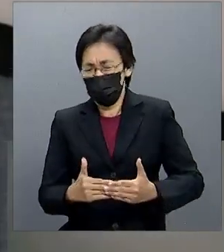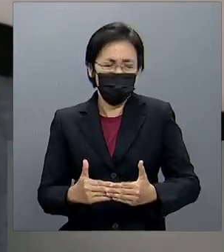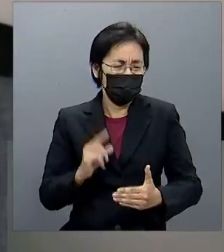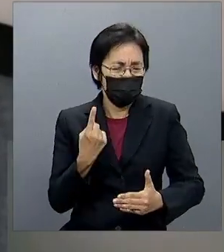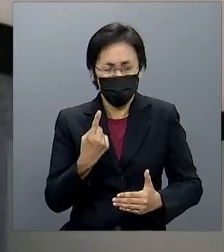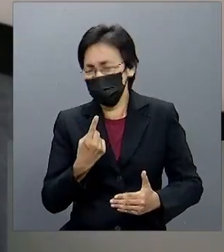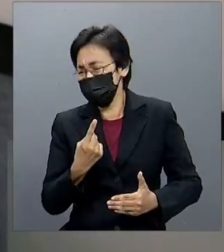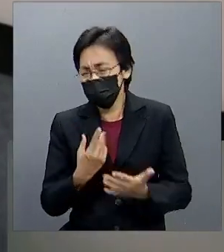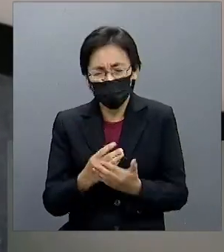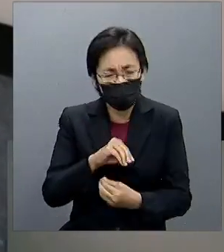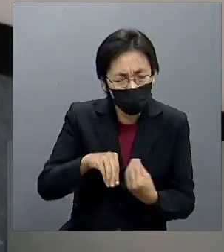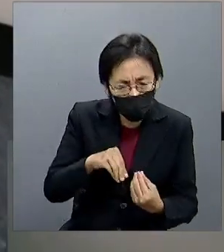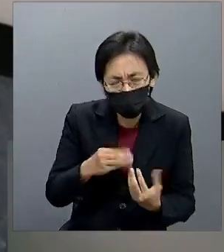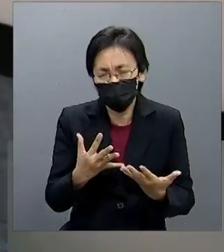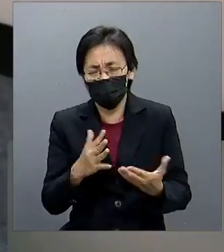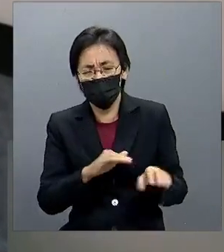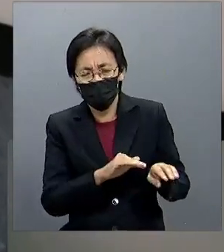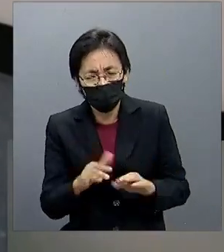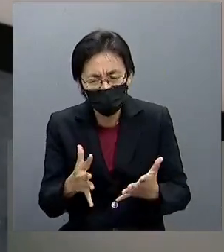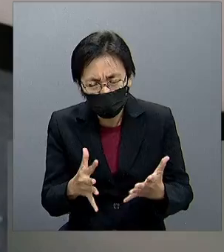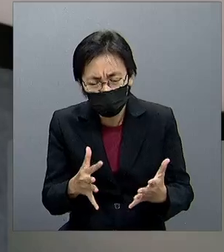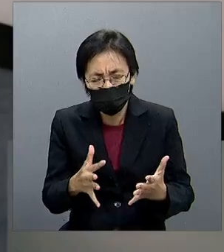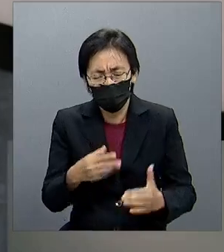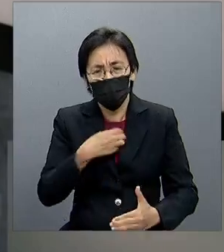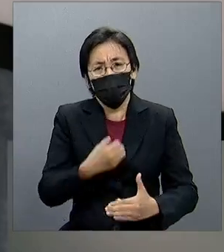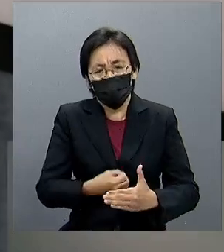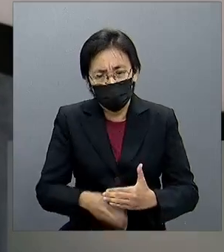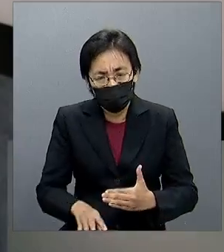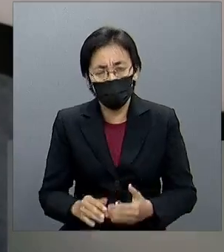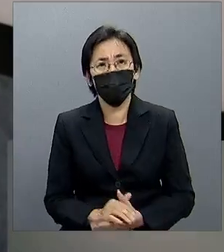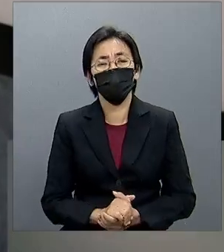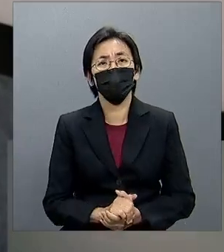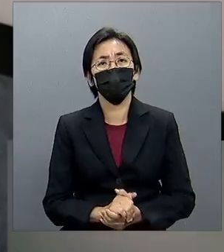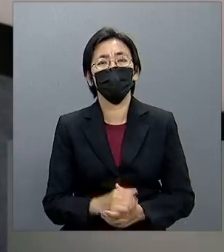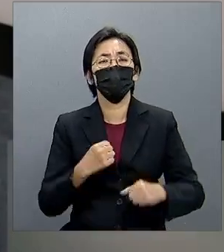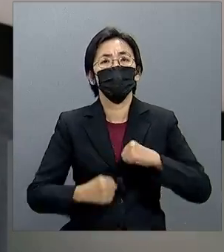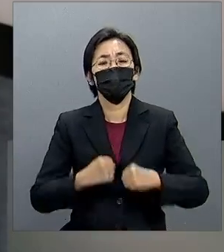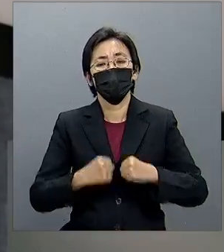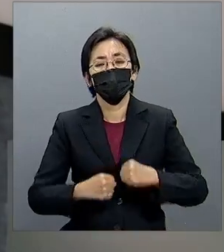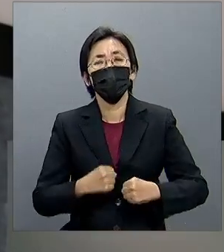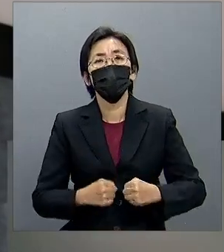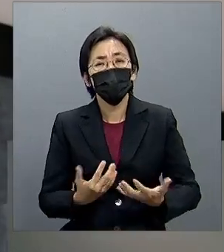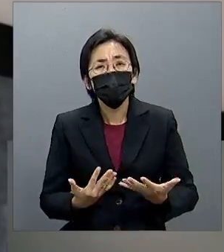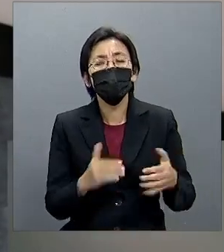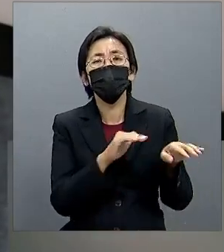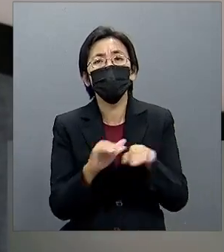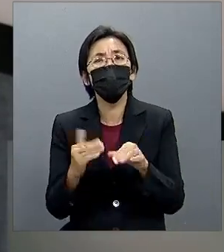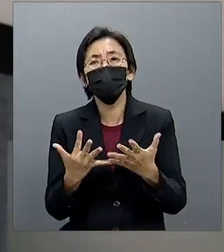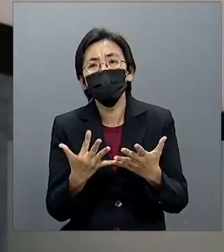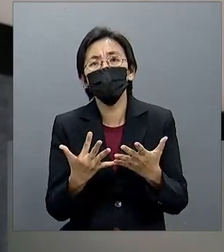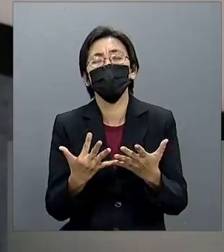ครับที่จำเป็นจะต้องทำแท้งรวมถึงคนที่เป็นวัยรุ่นเนี่ยเขาก็ไม่พร้อมนะครับผมคิด